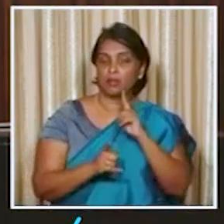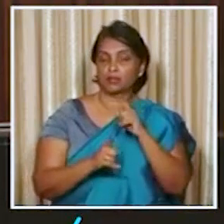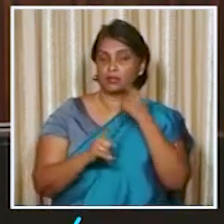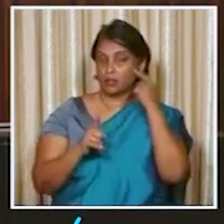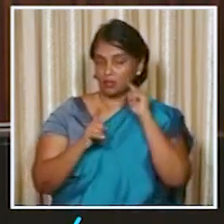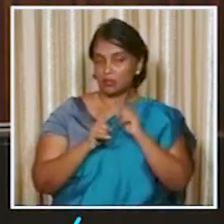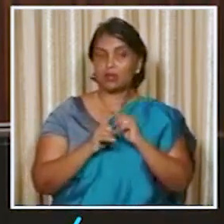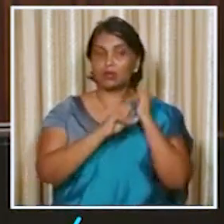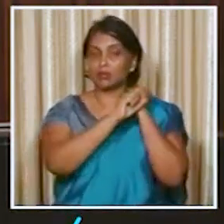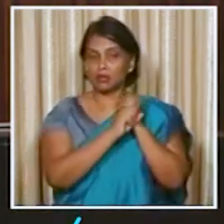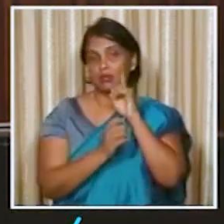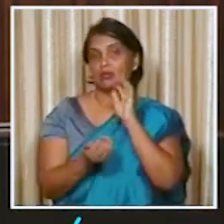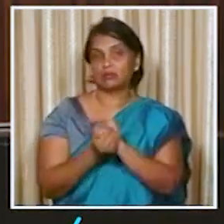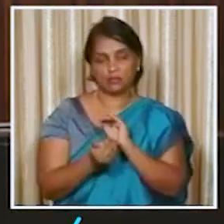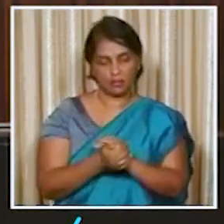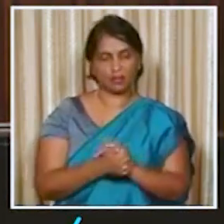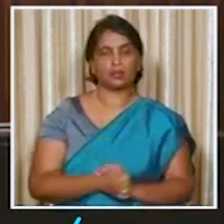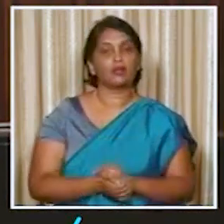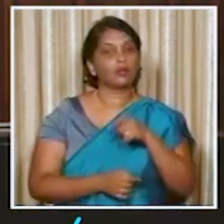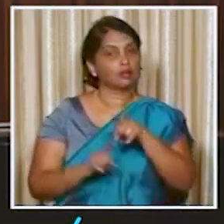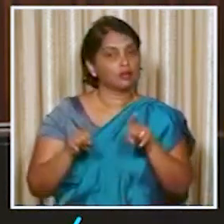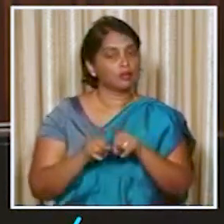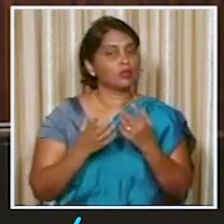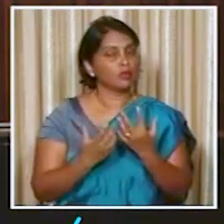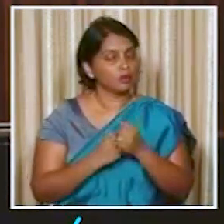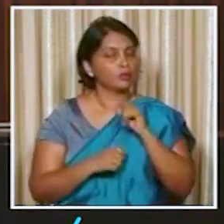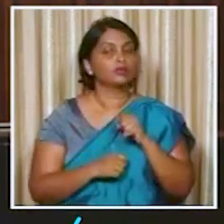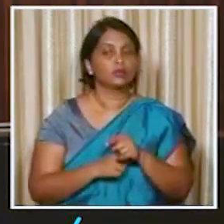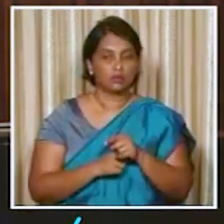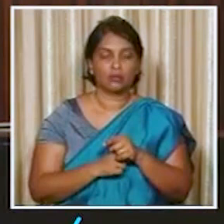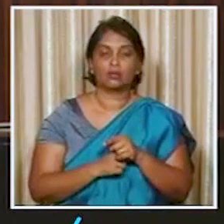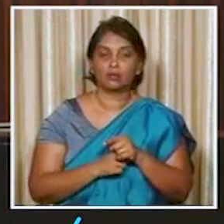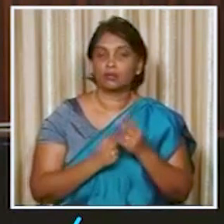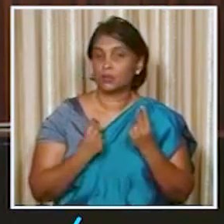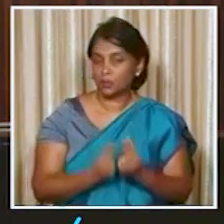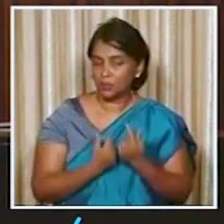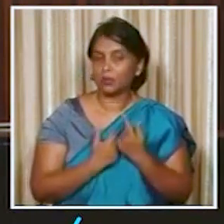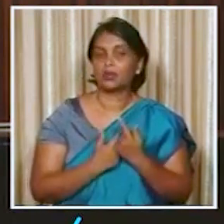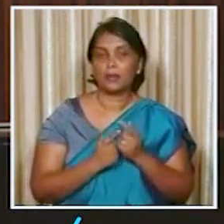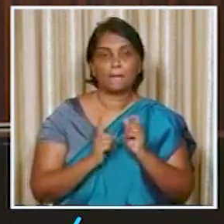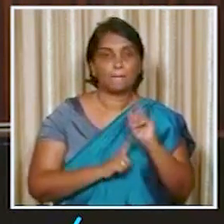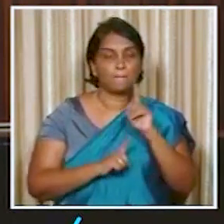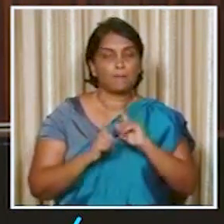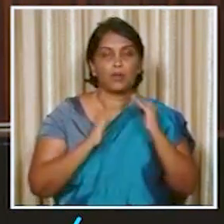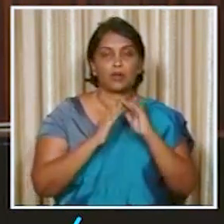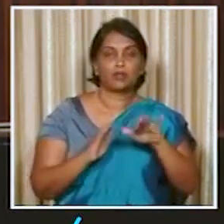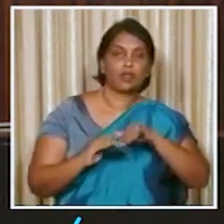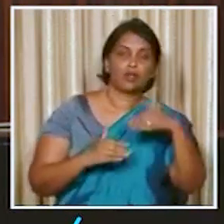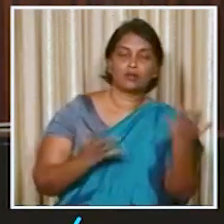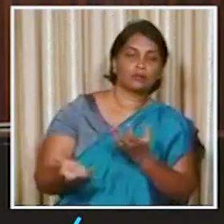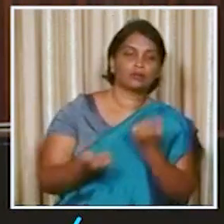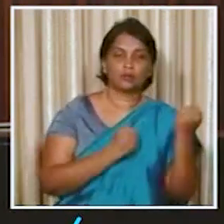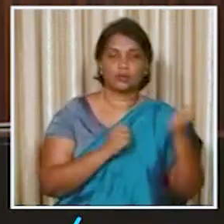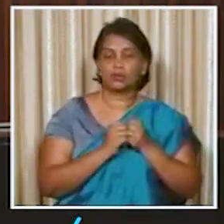වූ සෙන්කෝලය ආරක්ෂා කිරීමයි. එම නිසා අවශ්‍ය වූහොත් එය හැකි ඉක්මනින් පාර්ලිමේන්තු ගොඩනැගිල්ලෙන් පිට ඉවත්